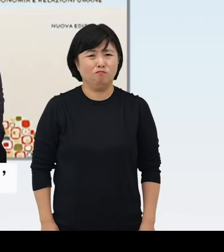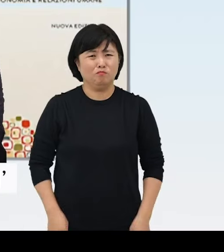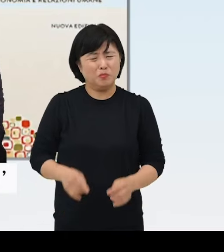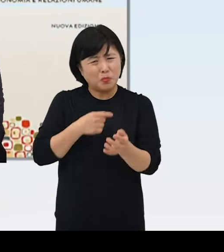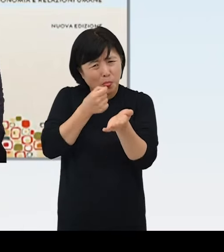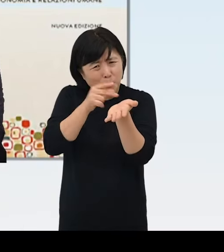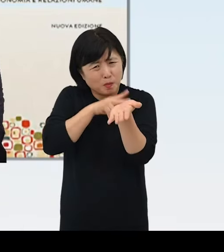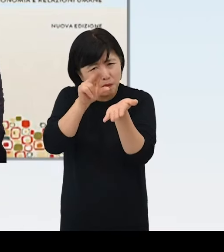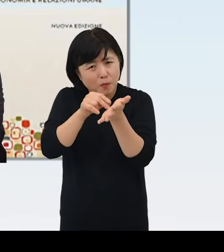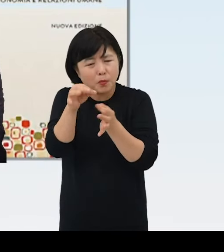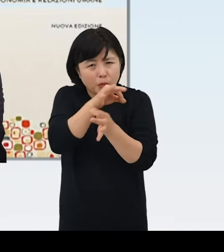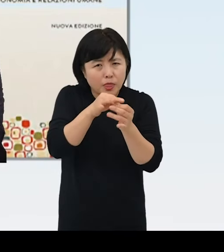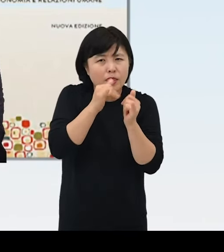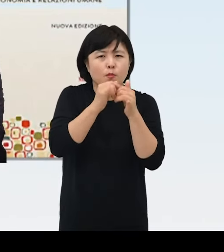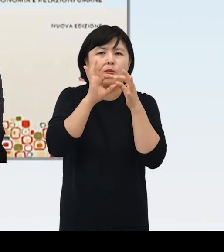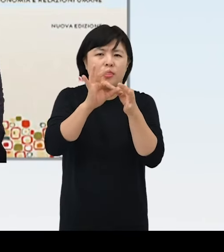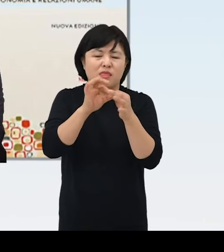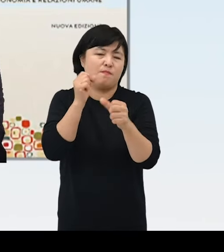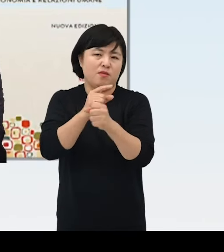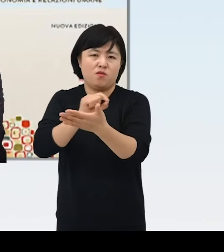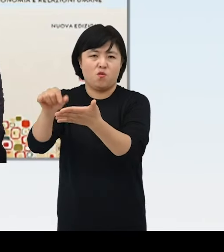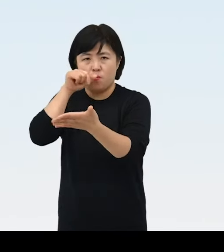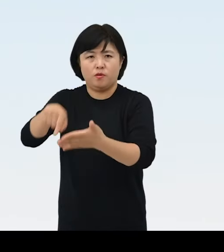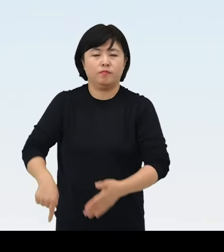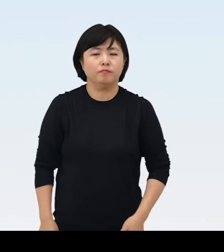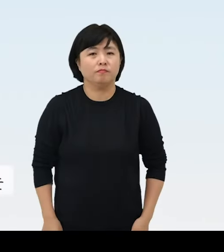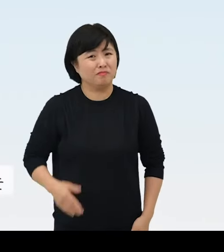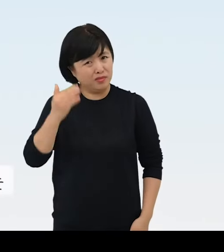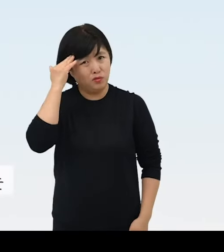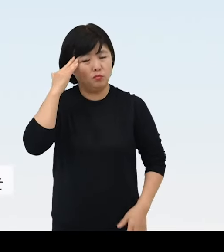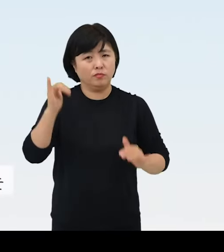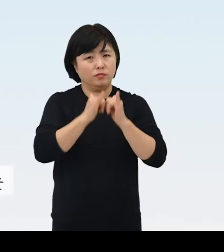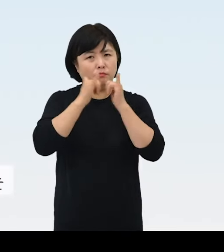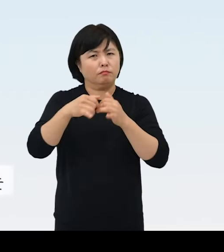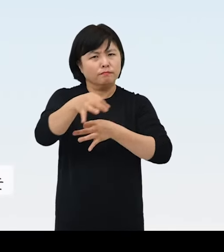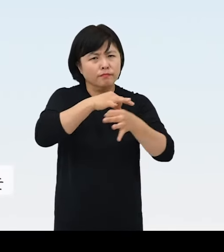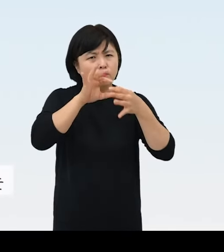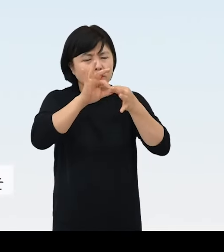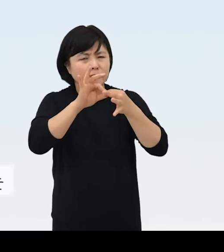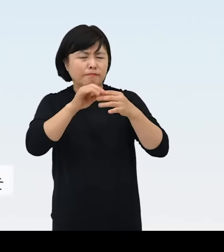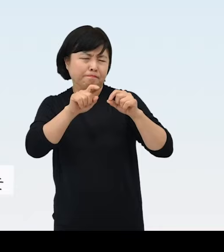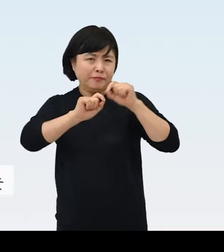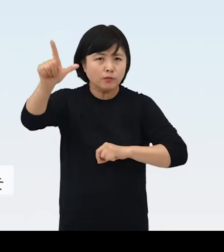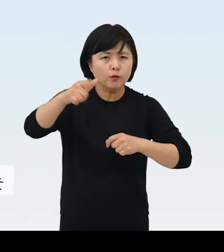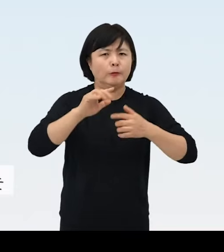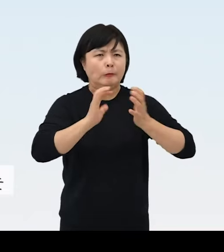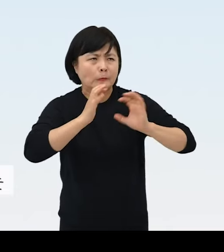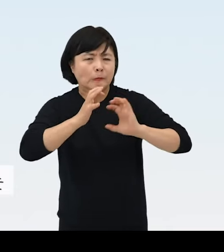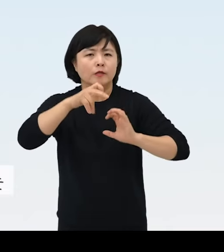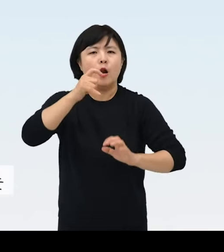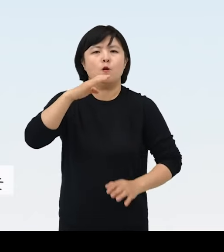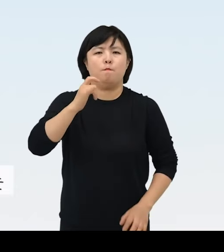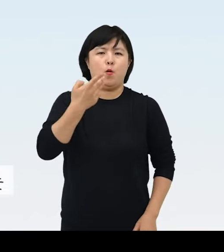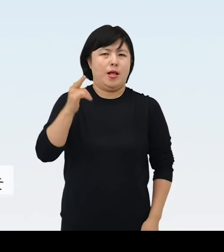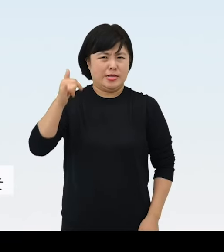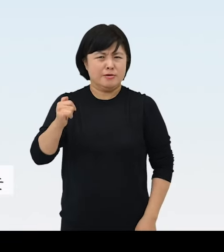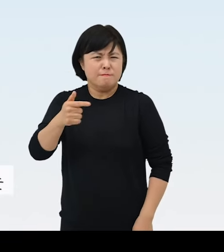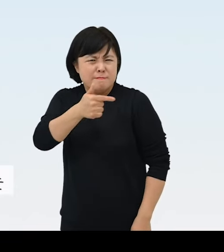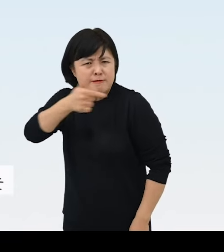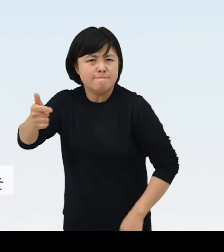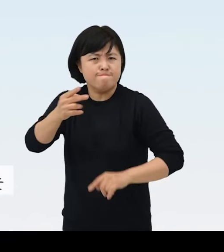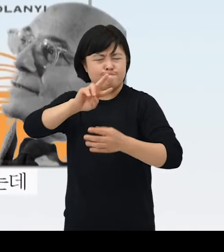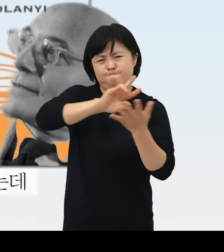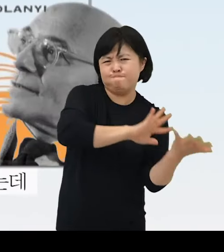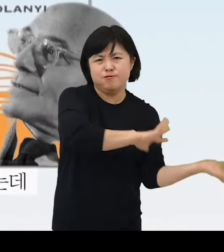말이고요. 부제는 이제 경제와 인간관계 이렇게 되어 있습니다. 우리나라의 이 사회적 경제에 관련되는 이 주된